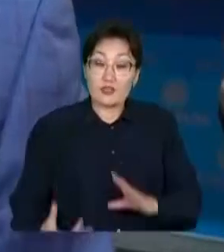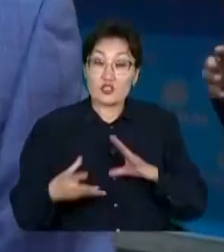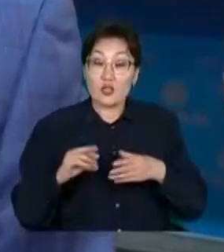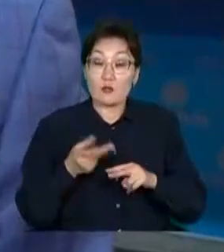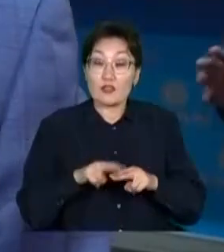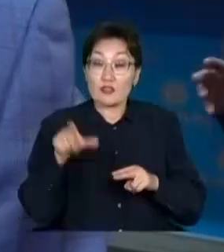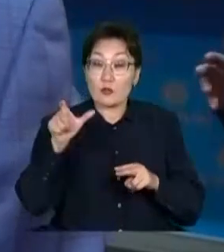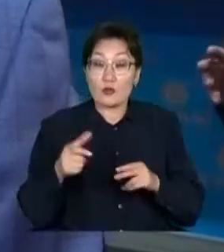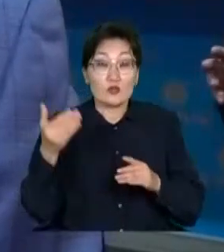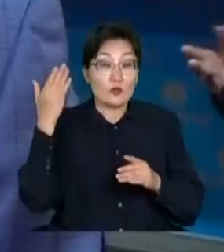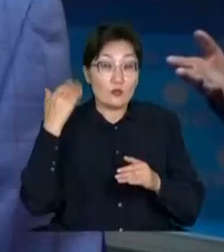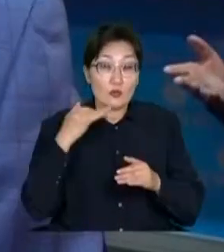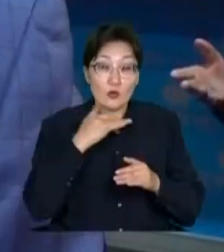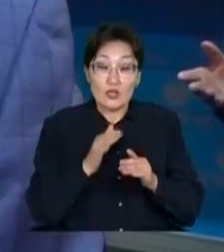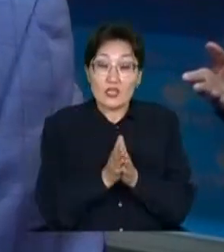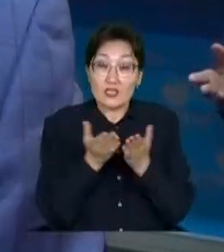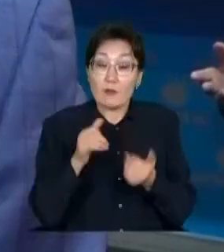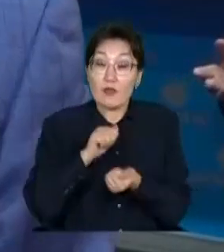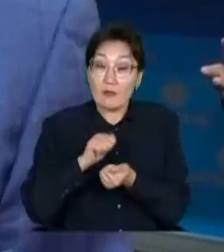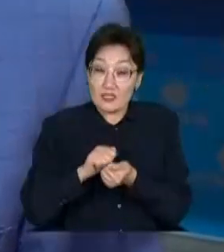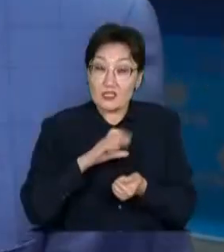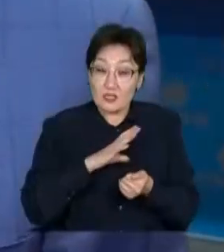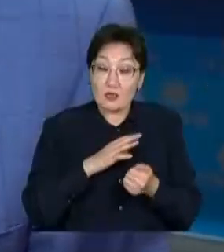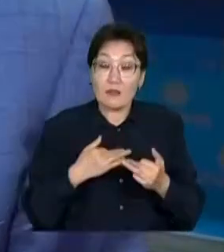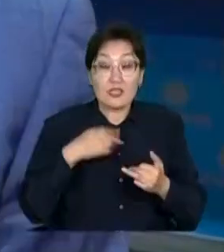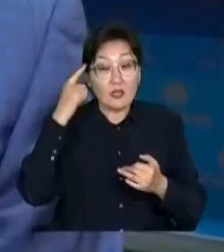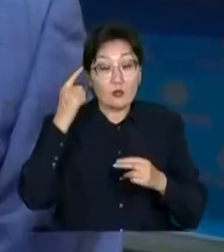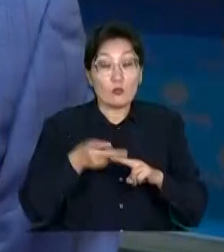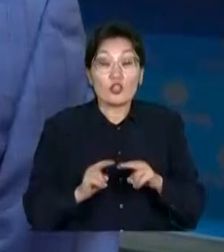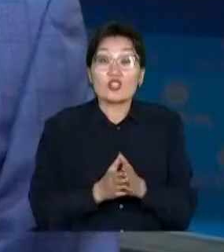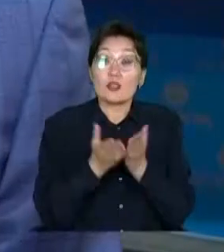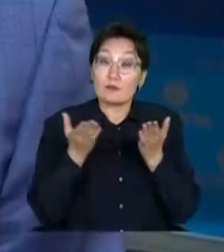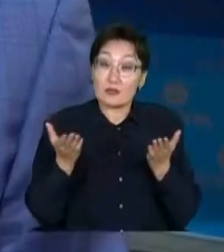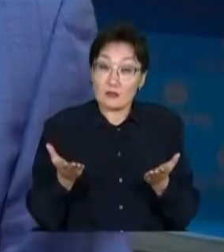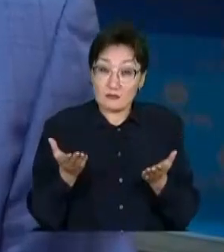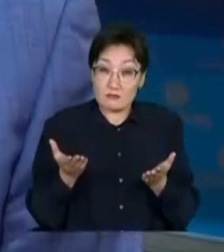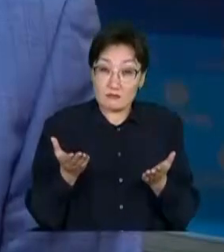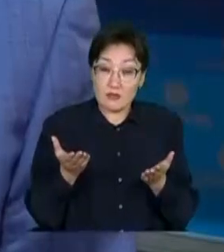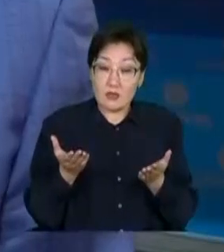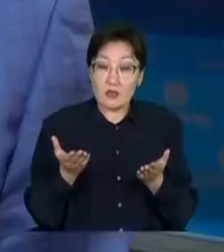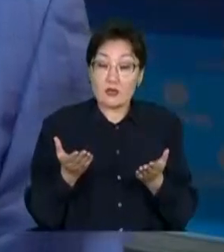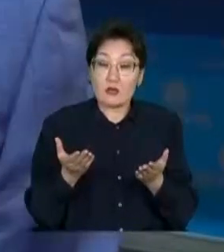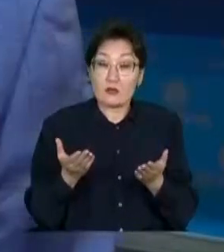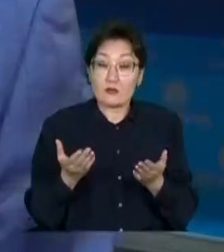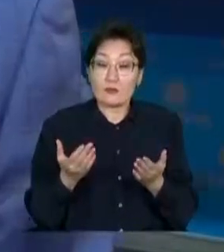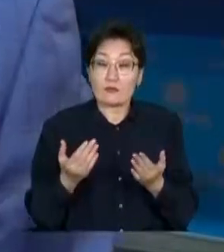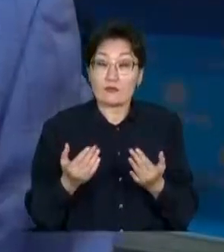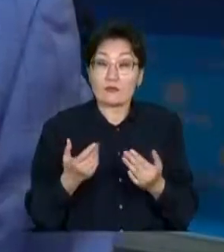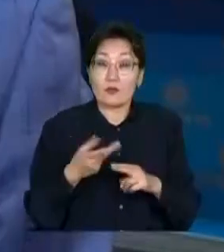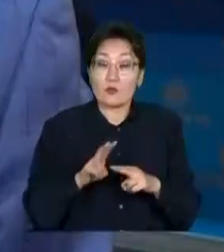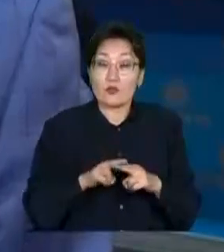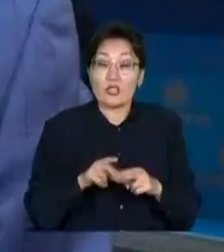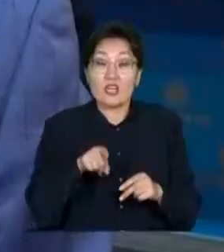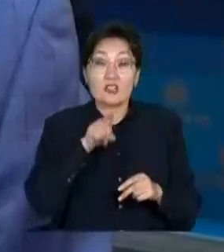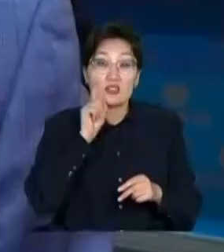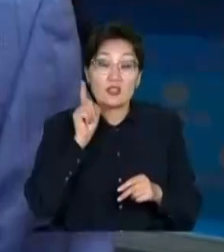кісінің бұдан да бұрын көптеген кітаптары бар. Мен ойлаймын, бұл кітапта өзі қарақты көкірегі ояу